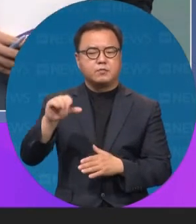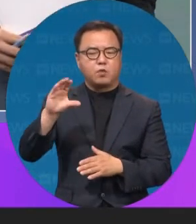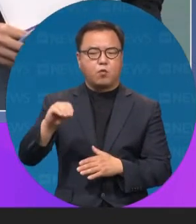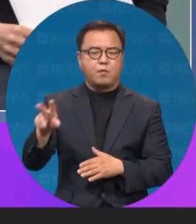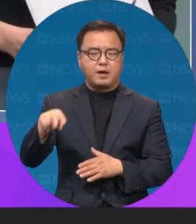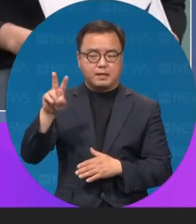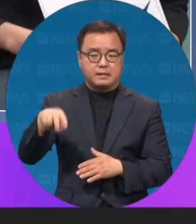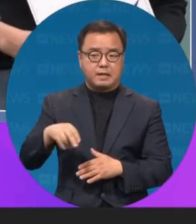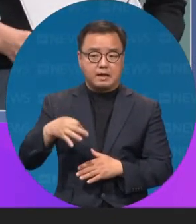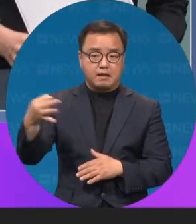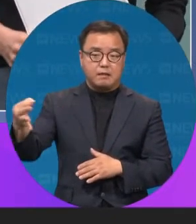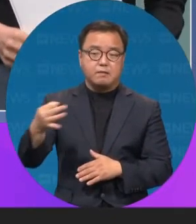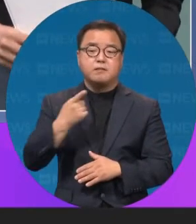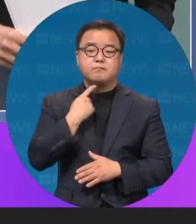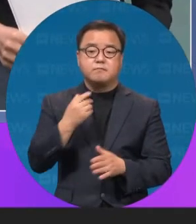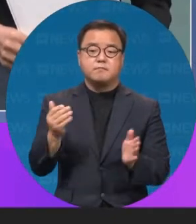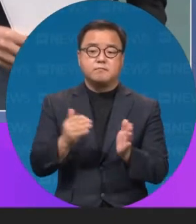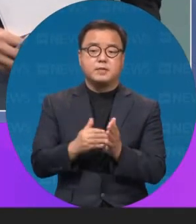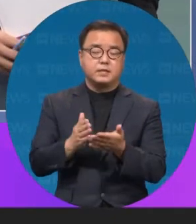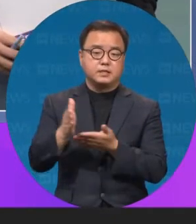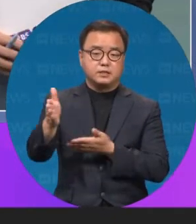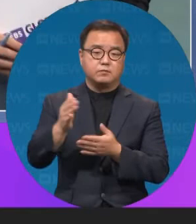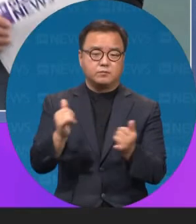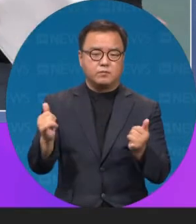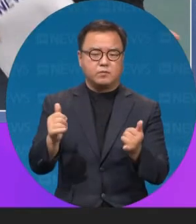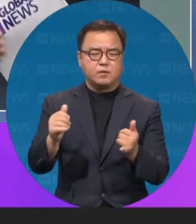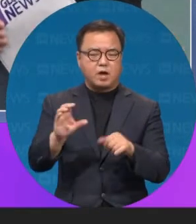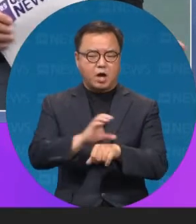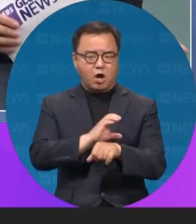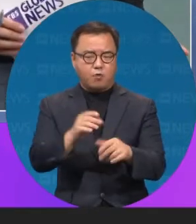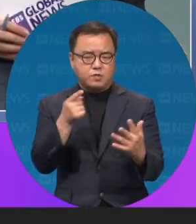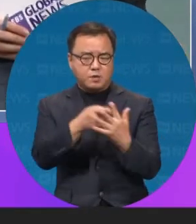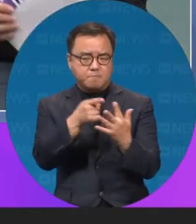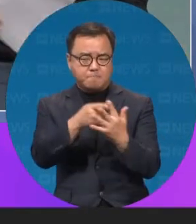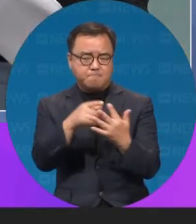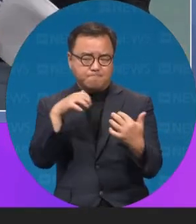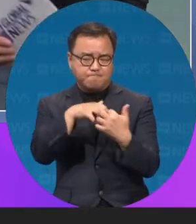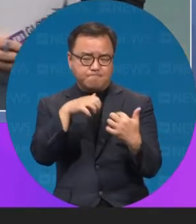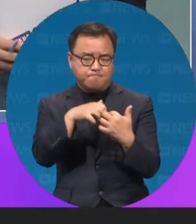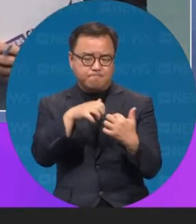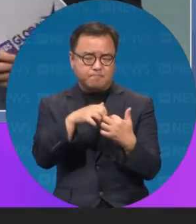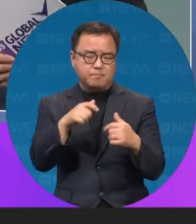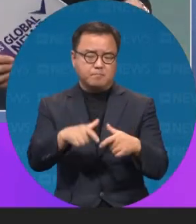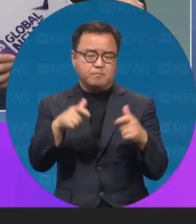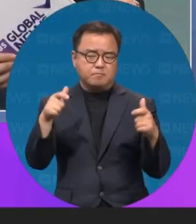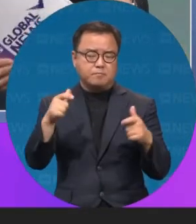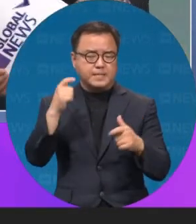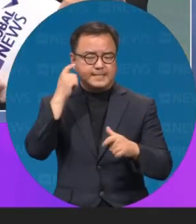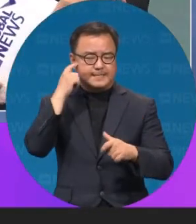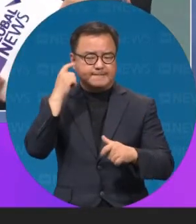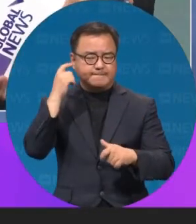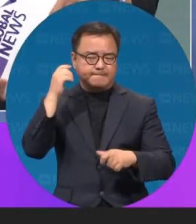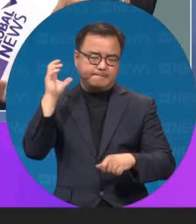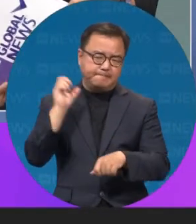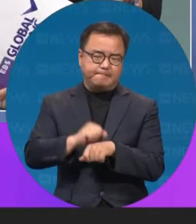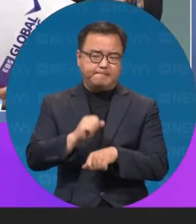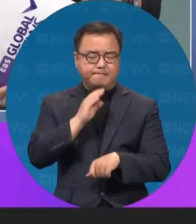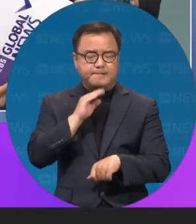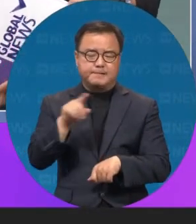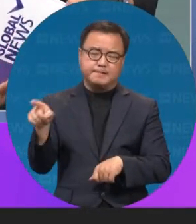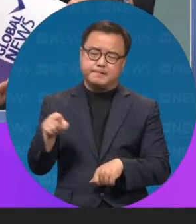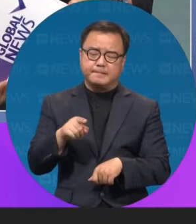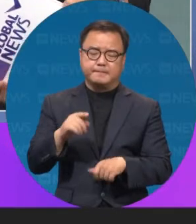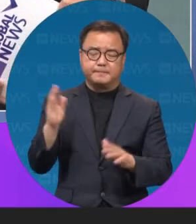지불하게 됐습니다 전문가들은 해커 범죄가 갈수록 칠해주고 지능화되고 있다 면서 학생과 직원들에게